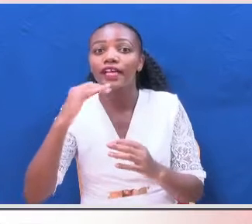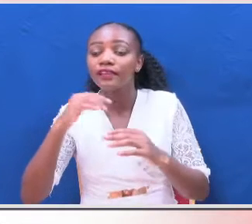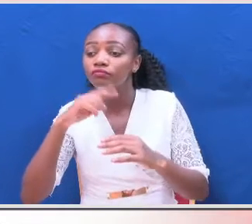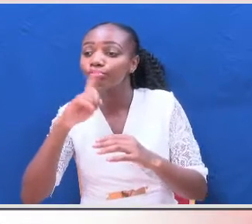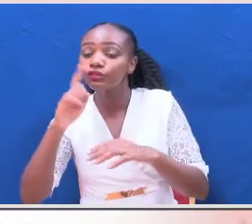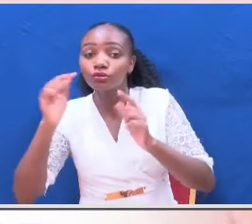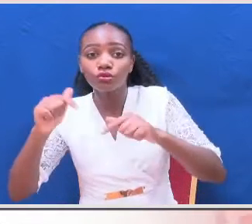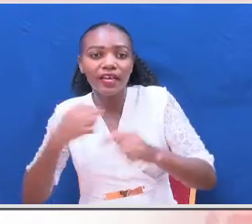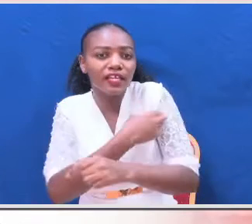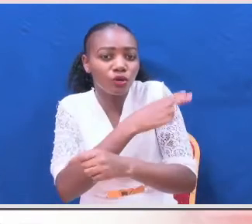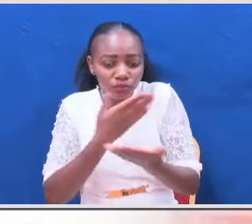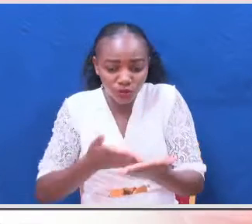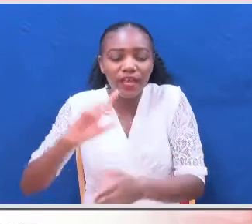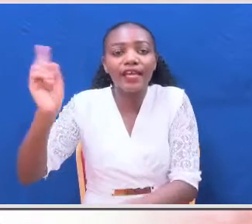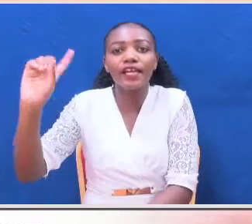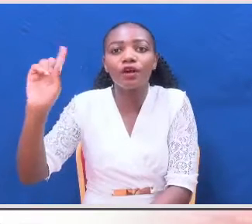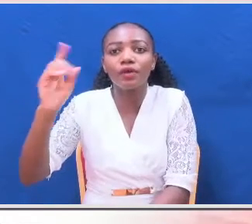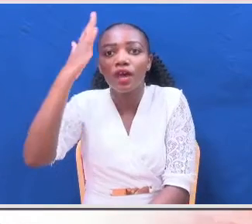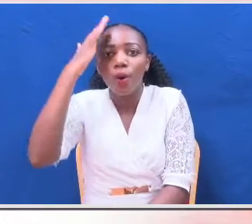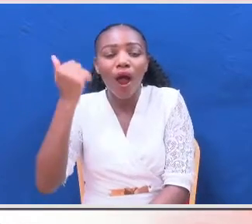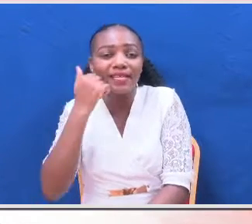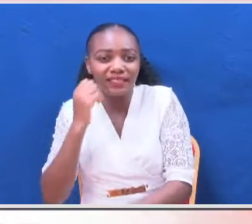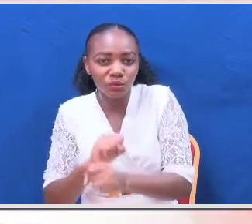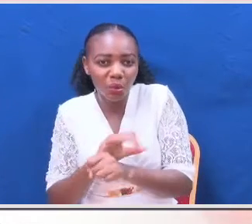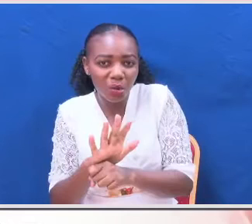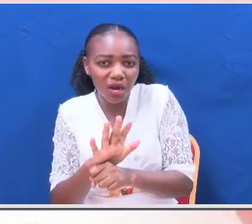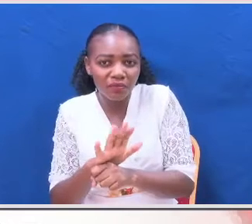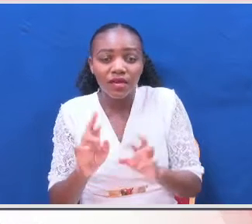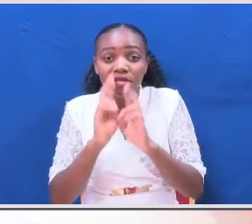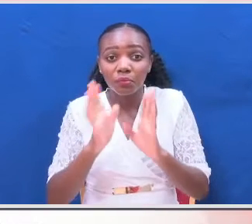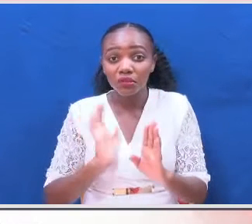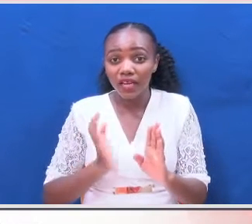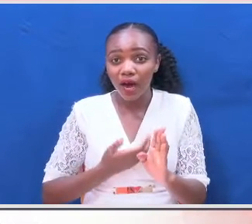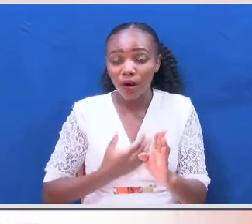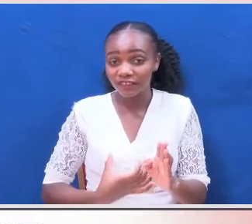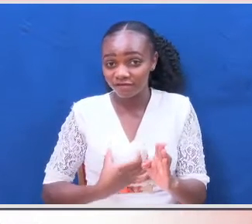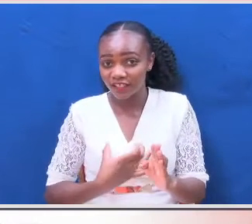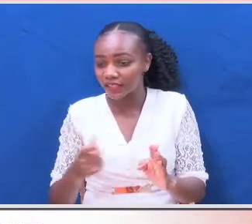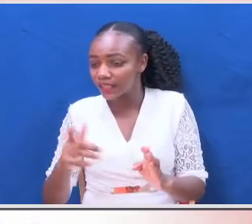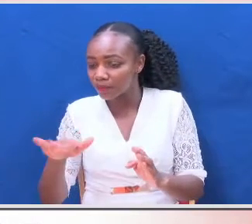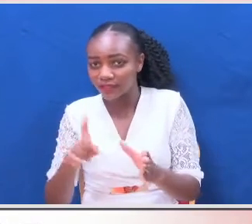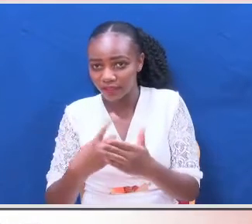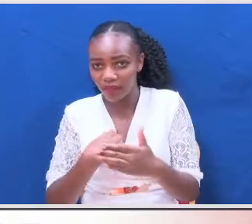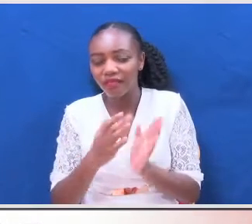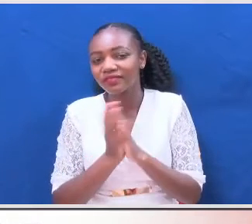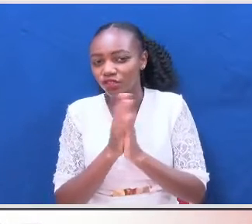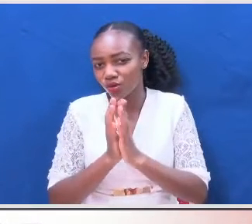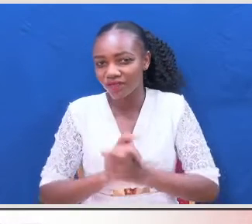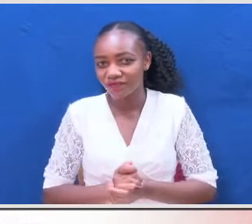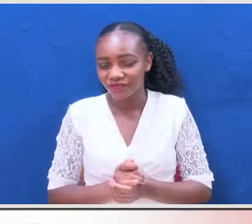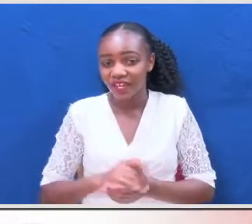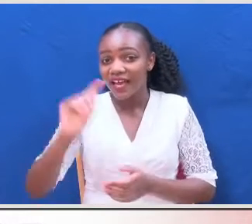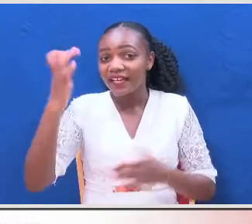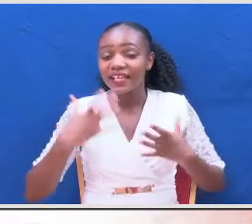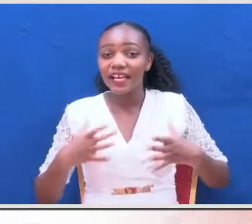katika hospitali moja hapa jijini Nairobi kutokana na virusi vya corona. Mwangi Maina amelezamia swala hilo na hii hapa taarifa yake. Wakenya